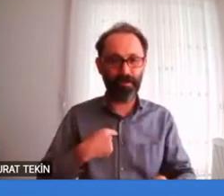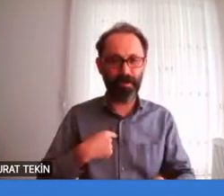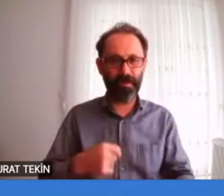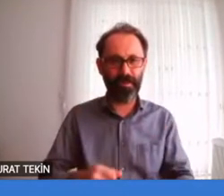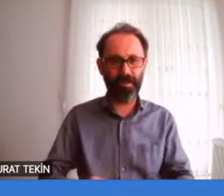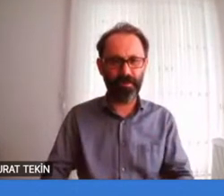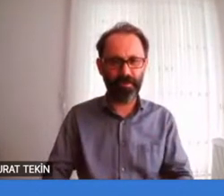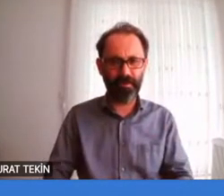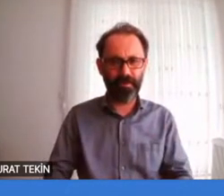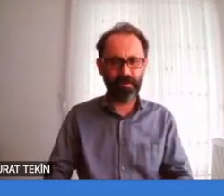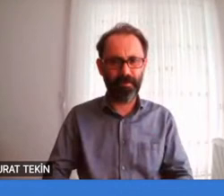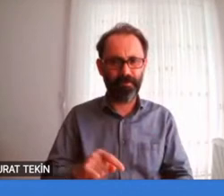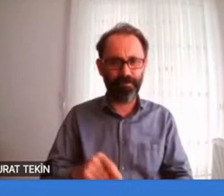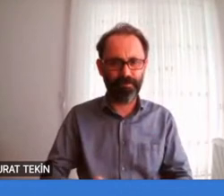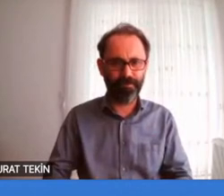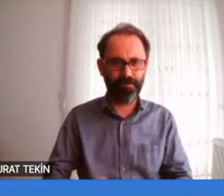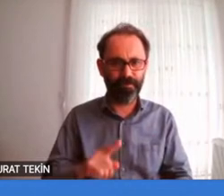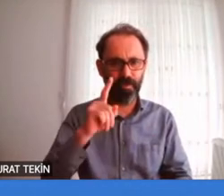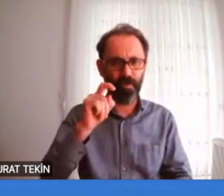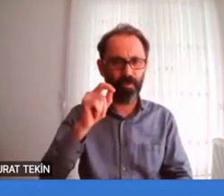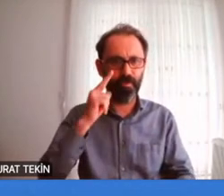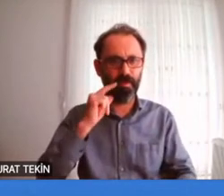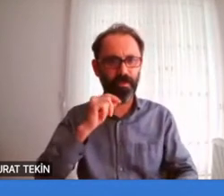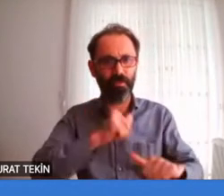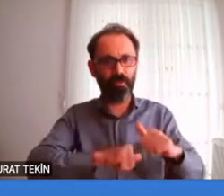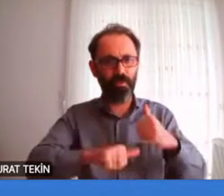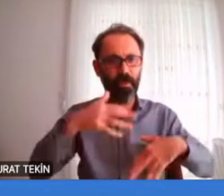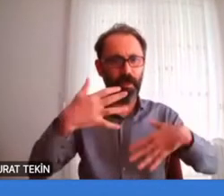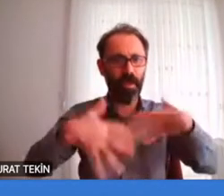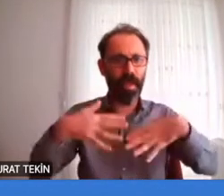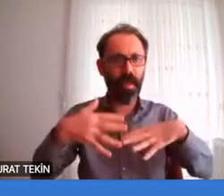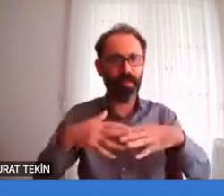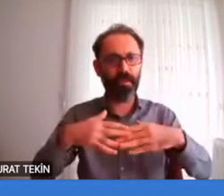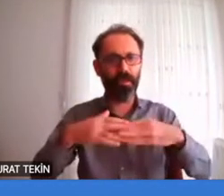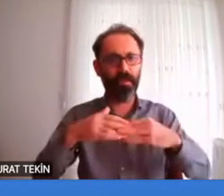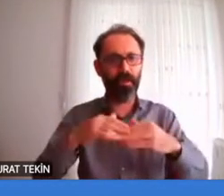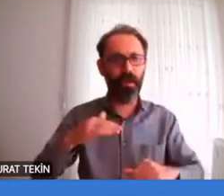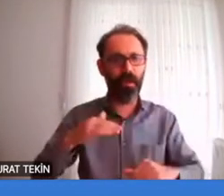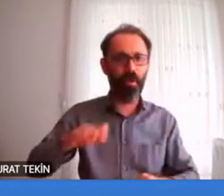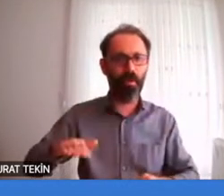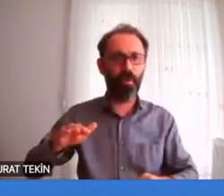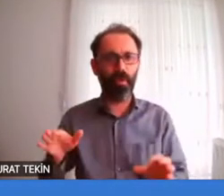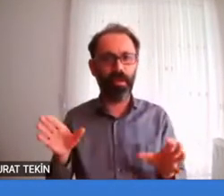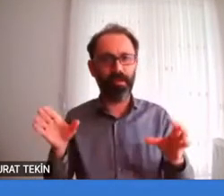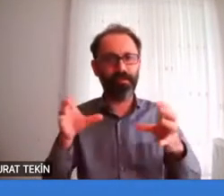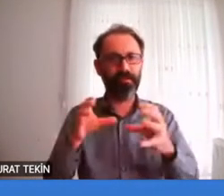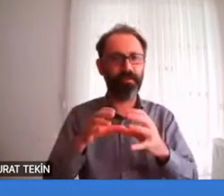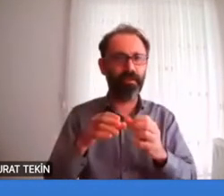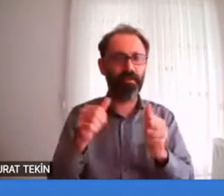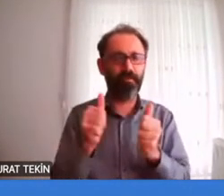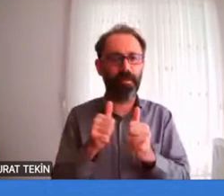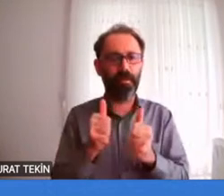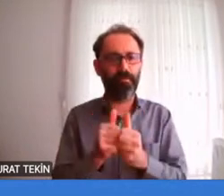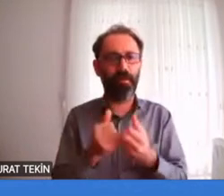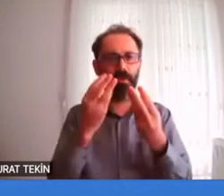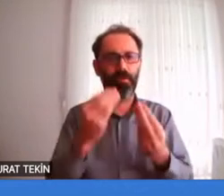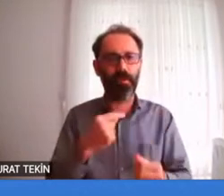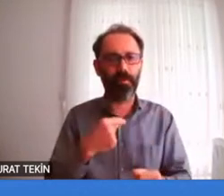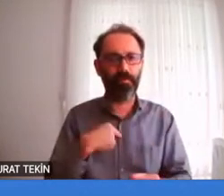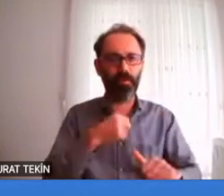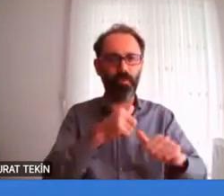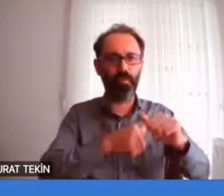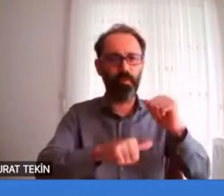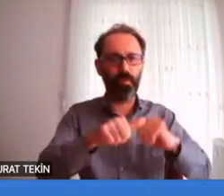duyuyoruz. Hem ben Mayıs Üniversitesi engelli öğrenci birimi akademik koordinatörü olarak çalışma arkadaşlarım ve tabii ki